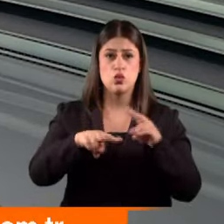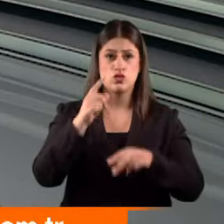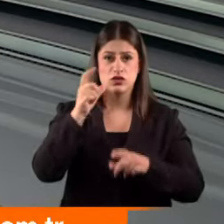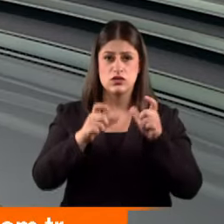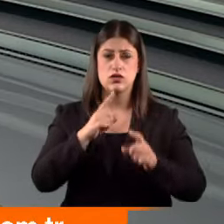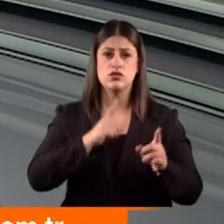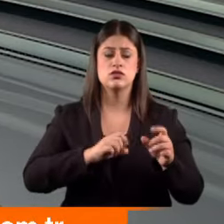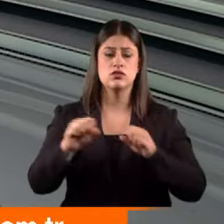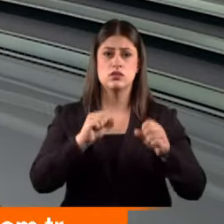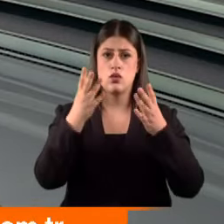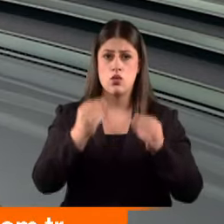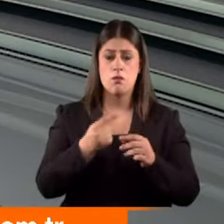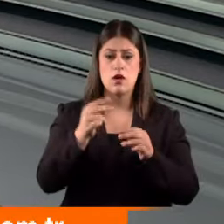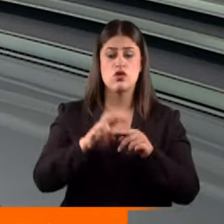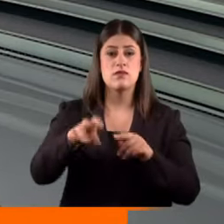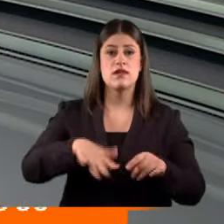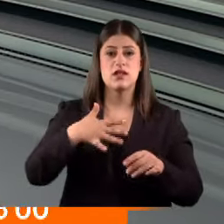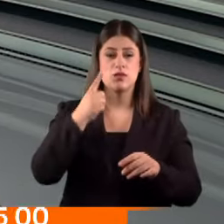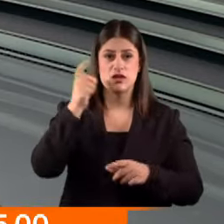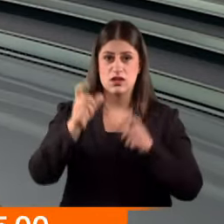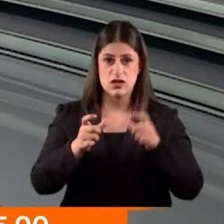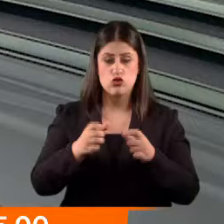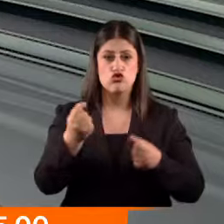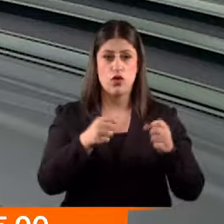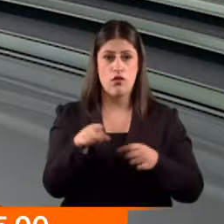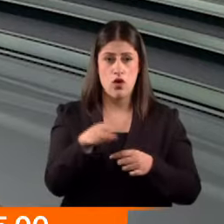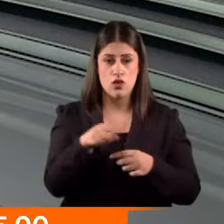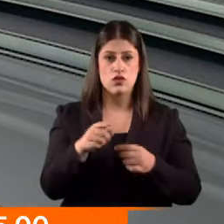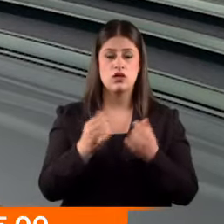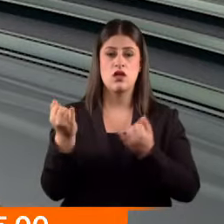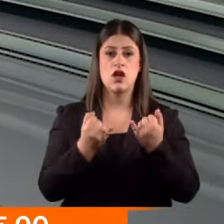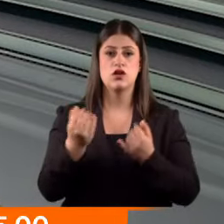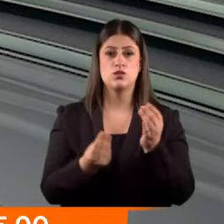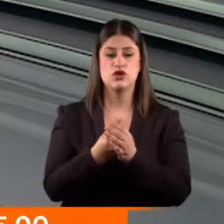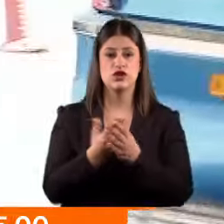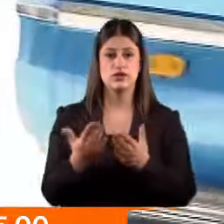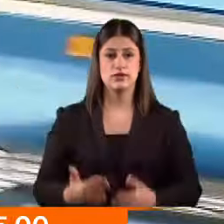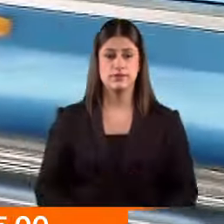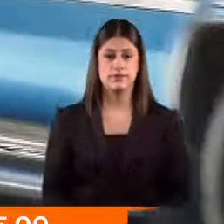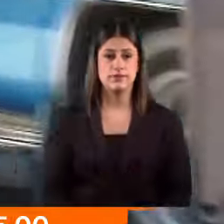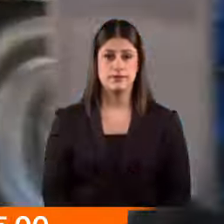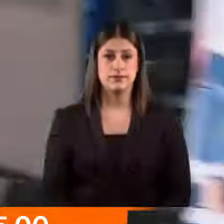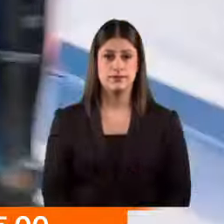etti. Dolmuştan inmek istemeyen yolcularla şoför arasında tartışma çıktı.